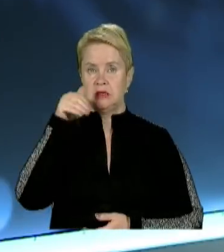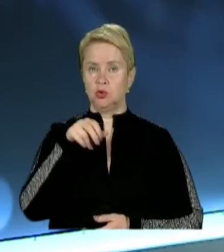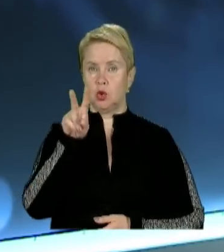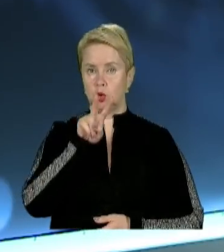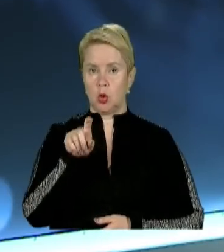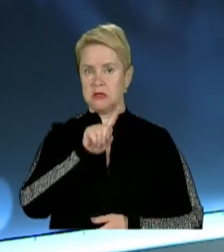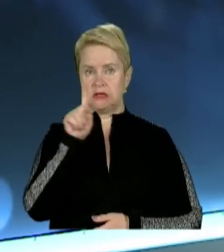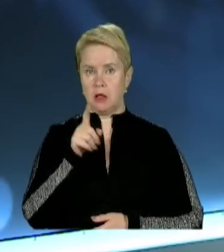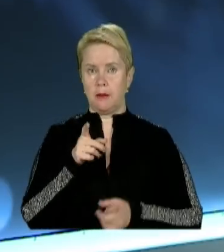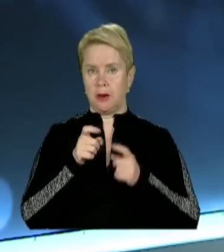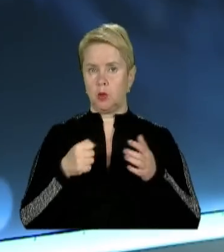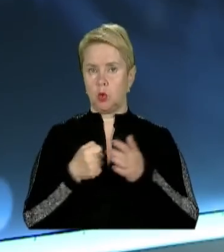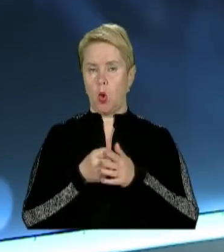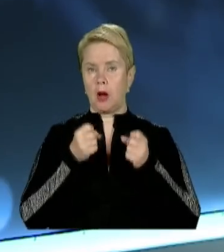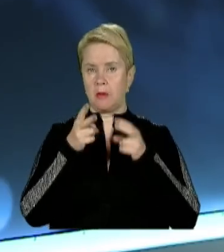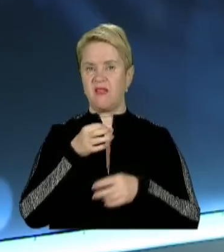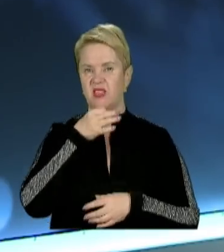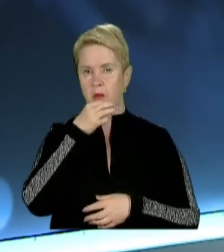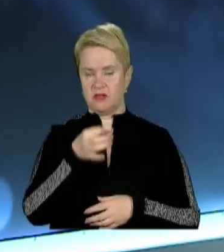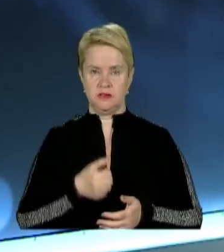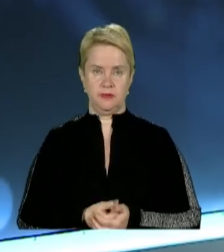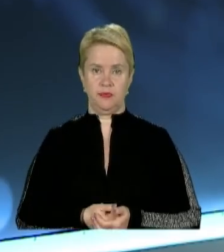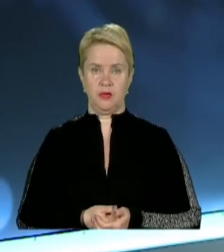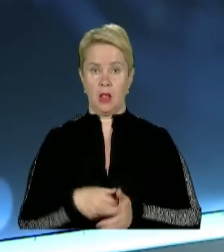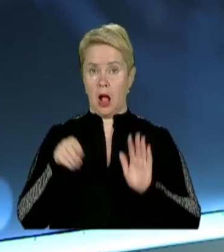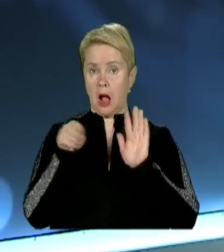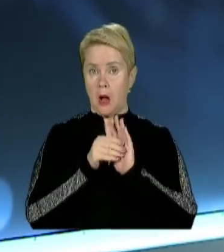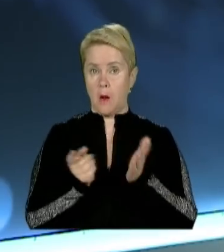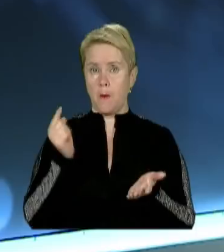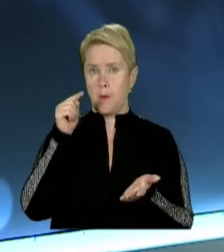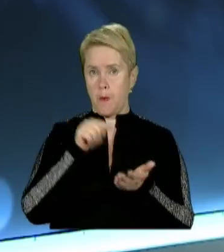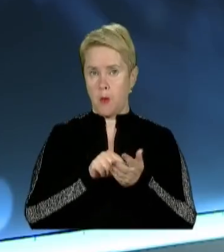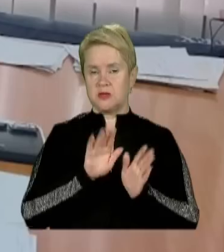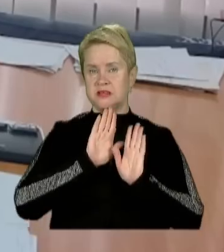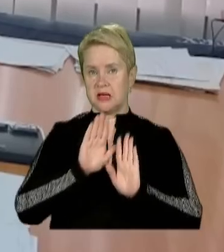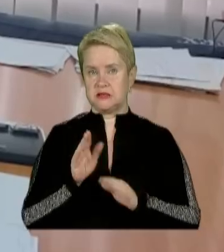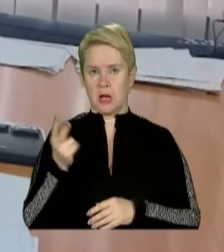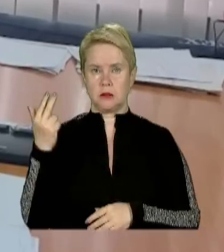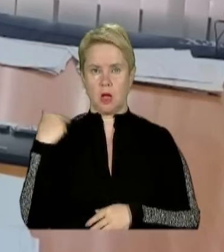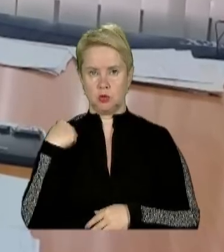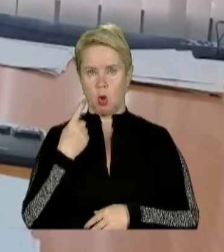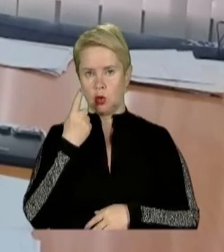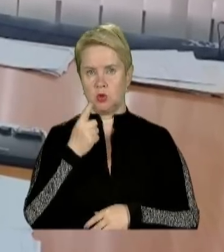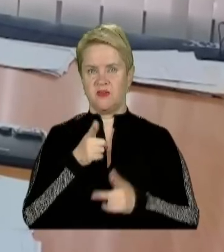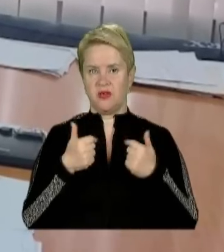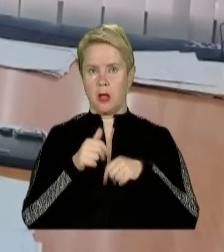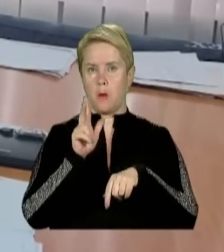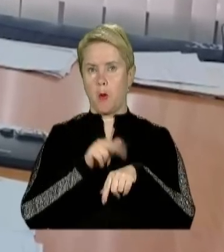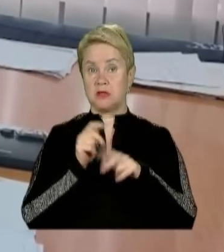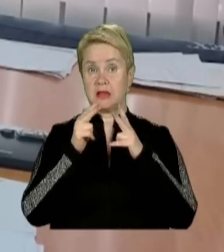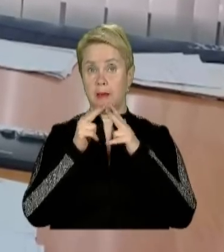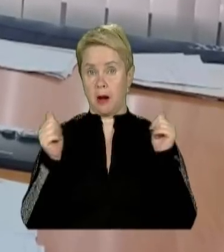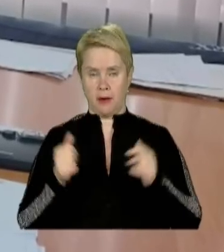3000 доларів за непритягнення до кримінальної відповідальності. На хабарі попався заступник начальника одного з відділень поліції